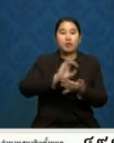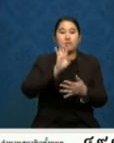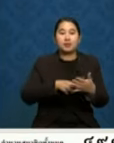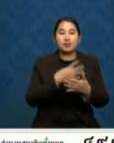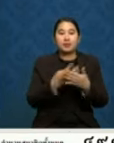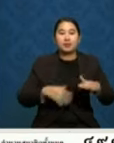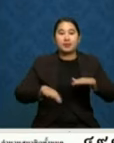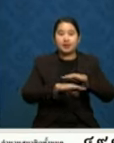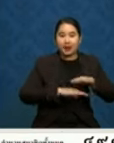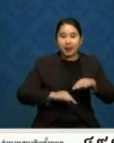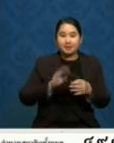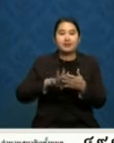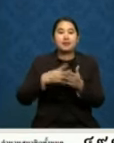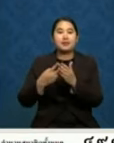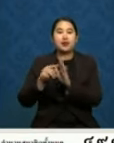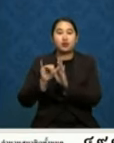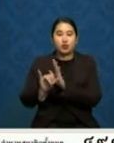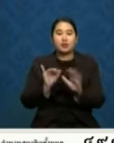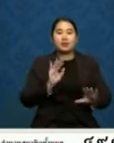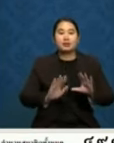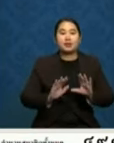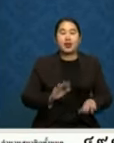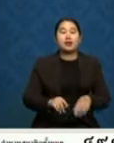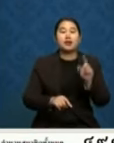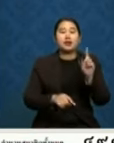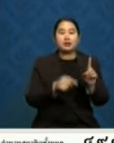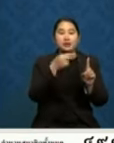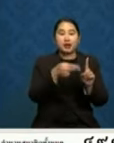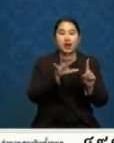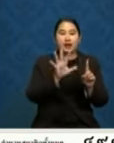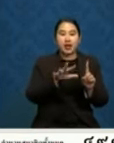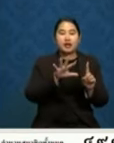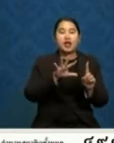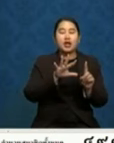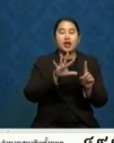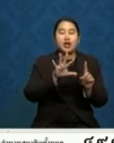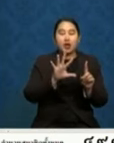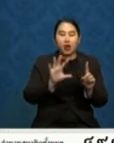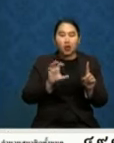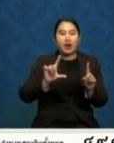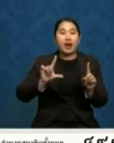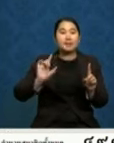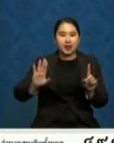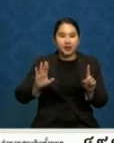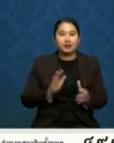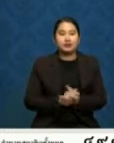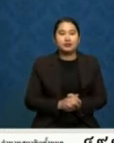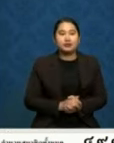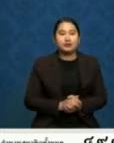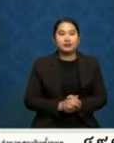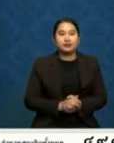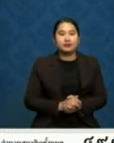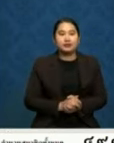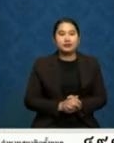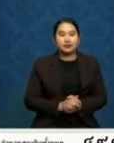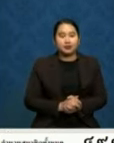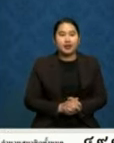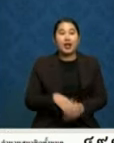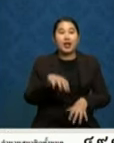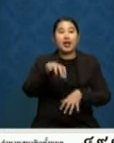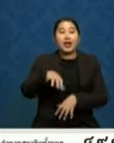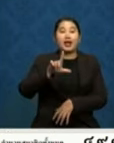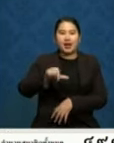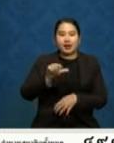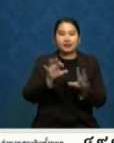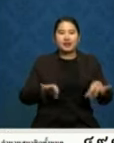านพื้นฐานกับแผนงานยุทธศาสตร์นะครับประมาณ 15,500 ล้านบาทเศษนะครับซึ่งภารกิจก็เป็นหน่วยหลักของ